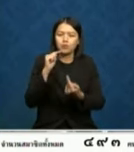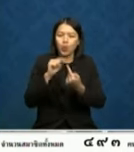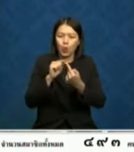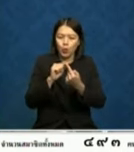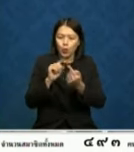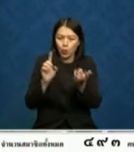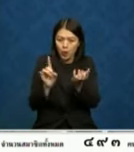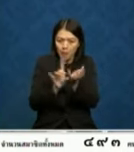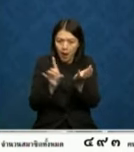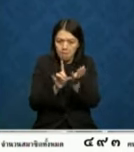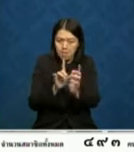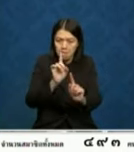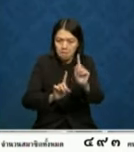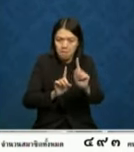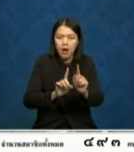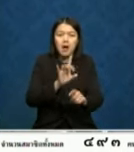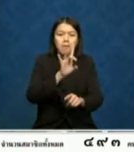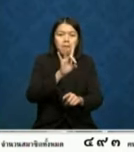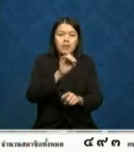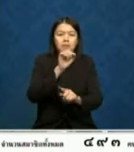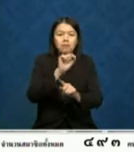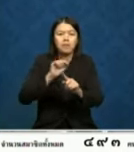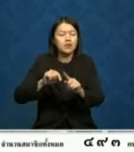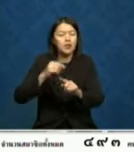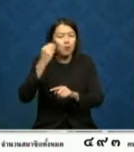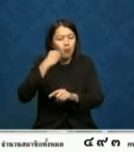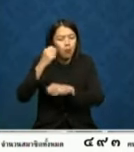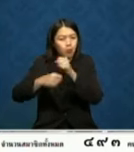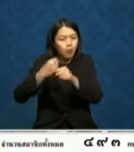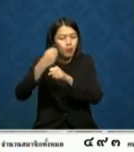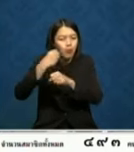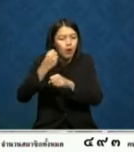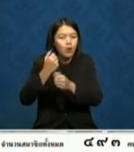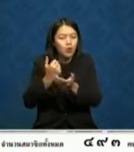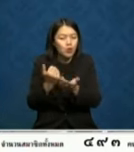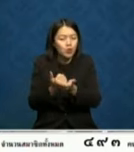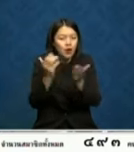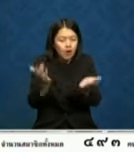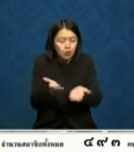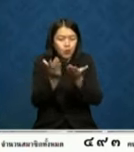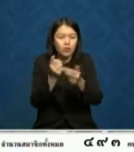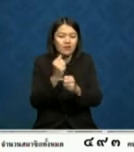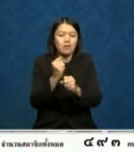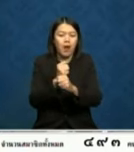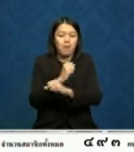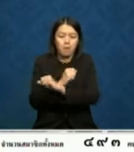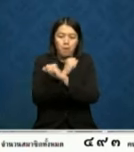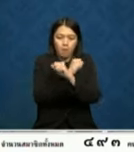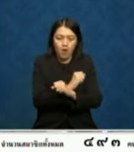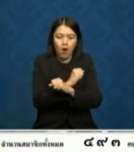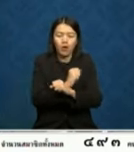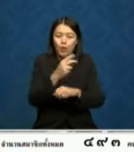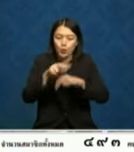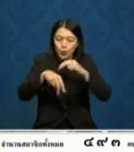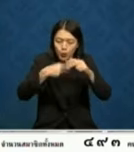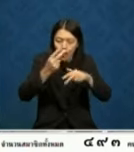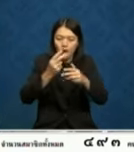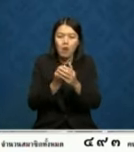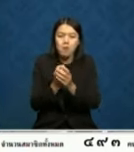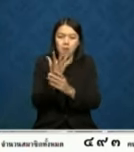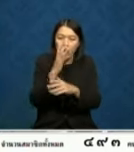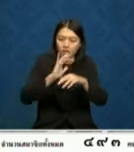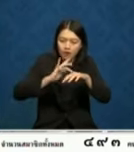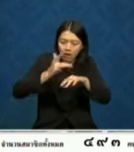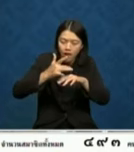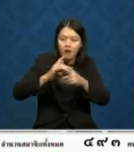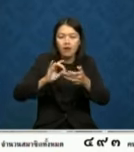คุณภาพร้อยละ 80ได้ทุกปีซึ่งเป็นการสนับสนุนการดำเนินงานและป้องกันอนุรักษ์ฟื้นฟูและแก้